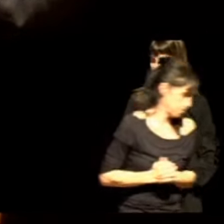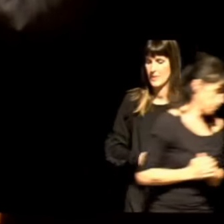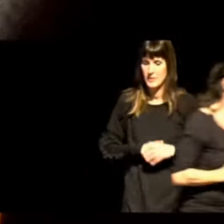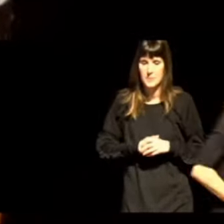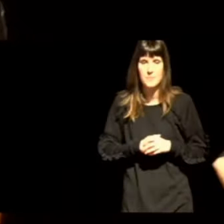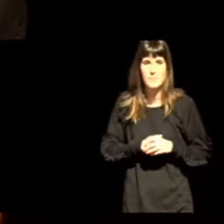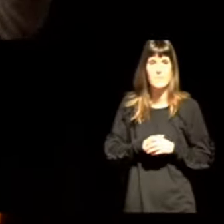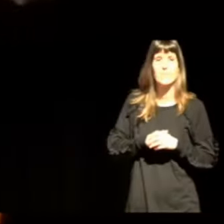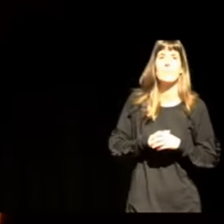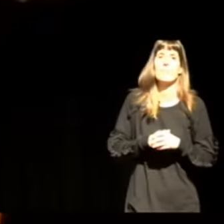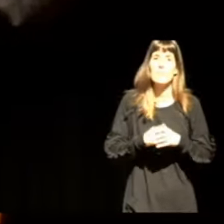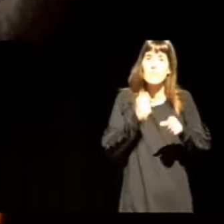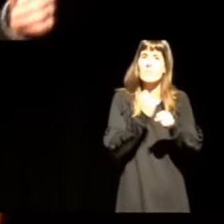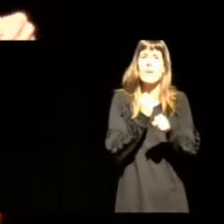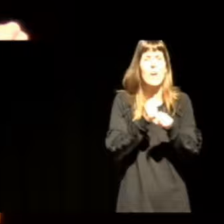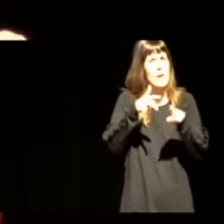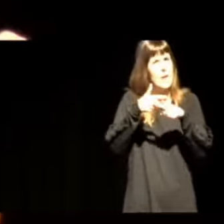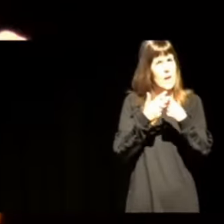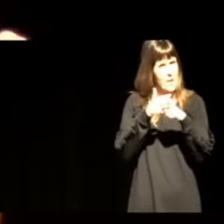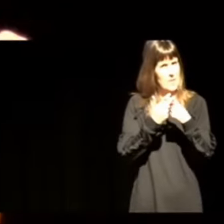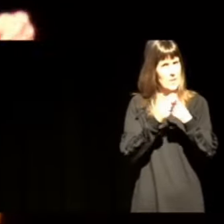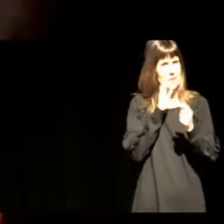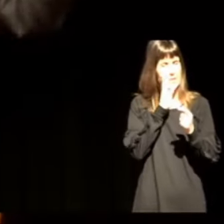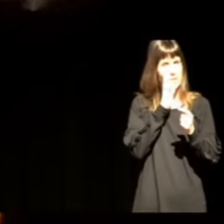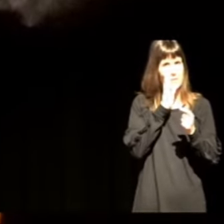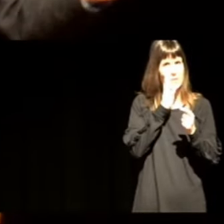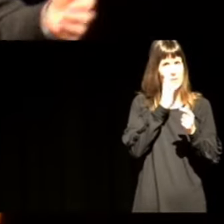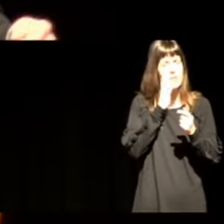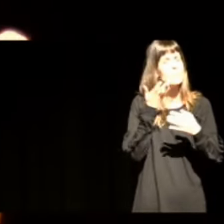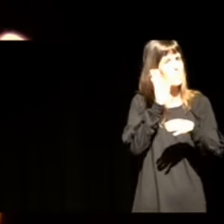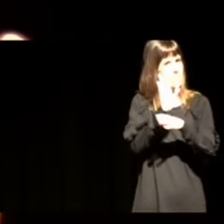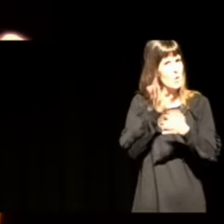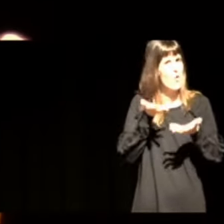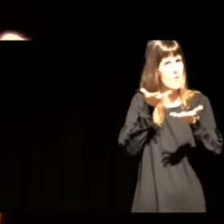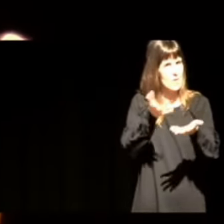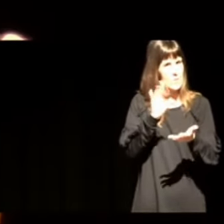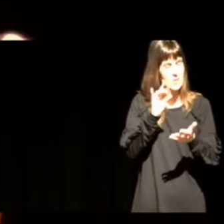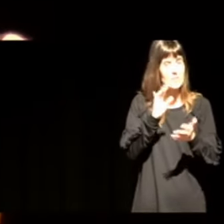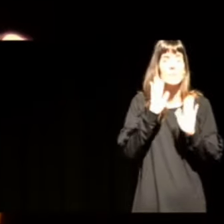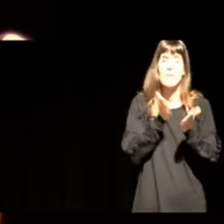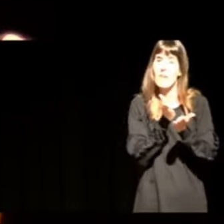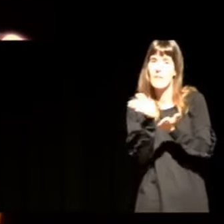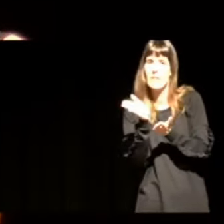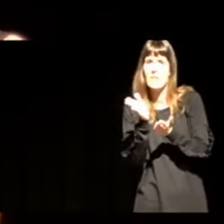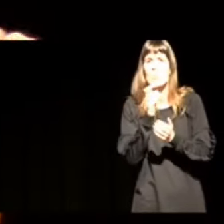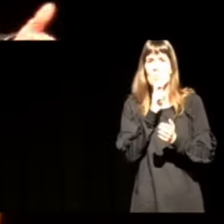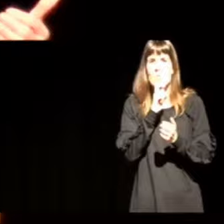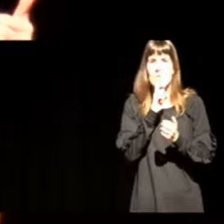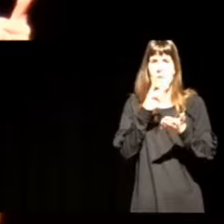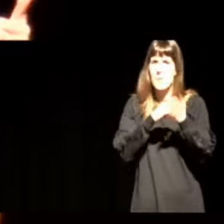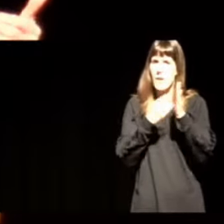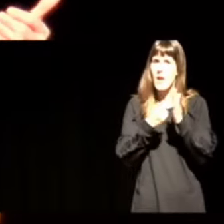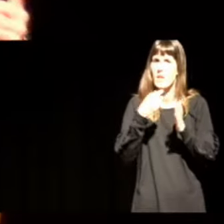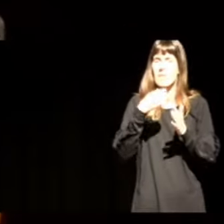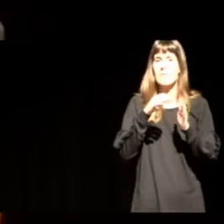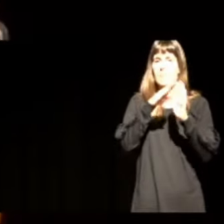ba, lantresna honek esaten duena, eta baita honek planteatzen duena, eta gero beste aldetik euroteko plana, bizikidetza